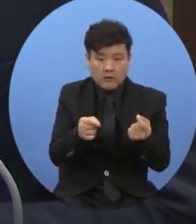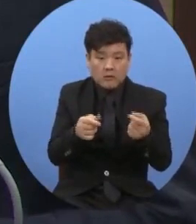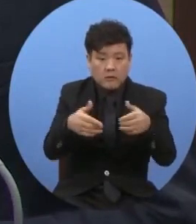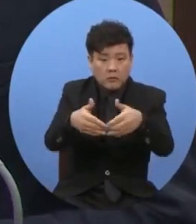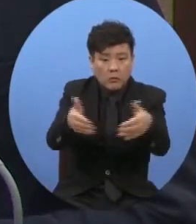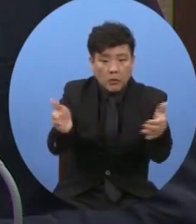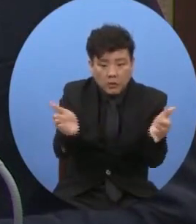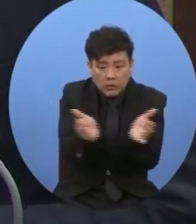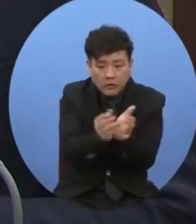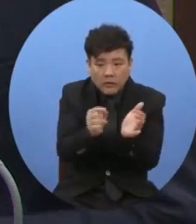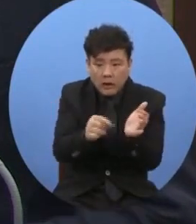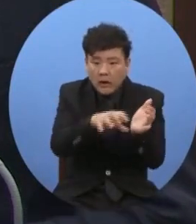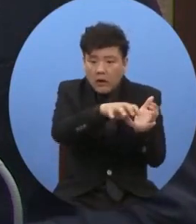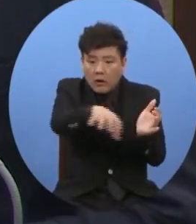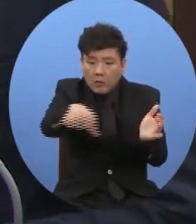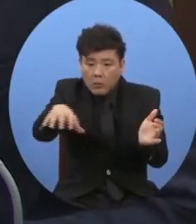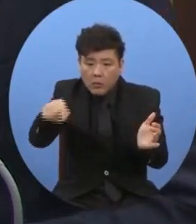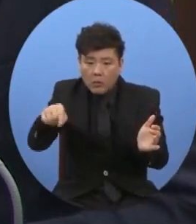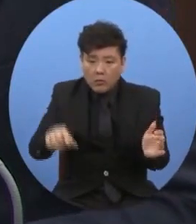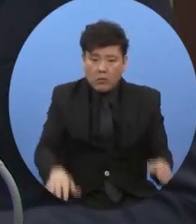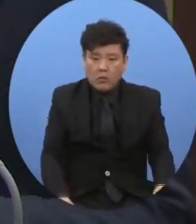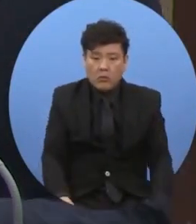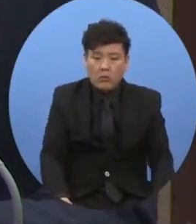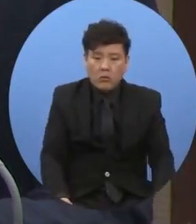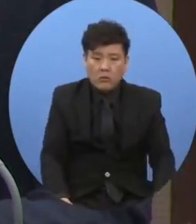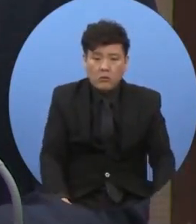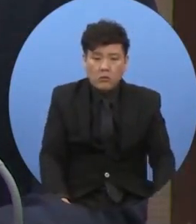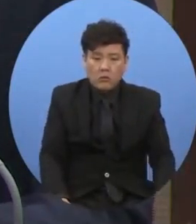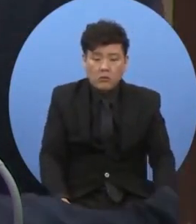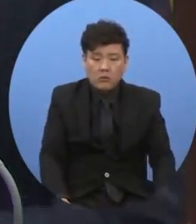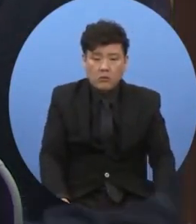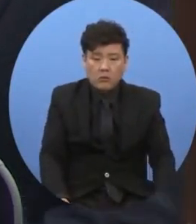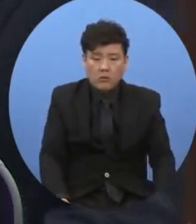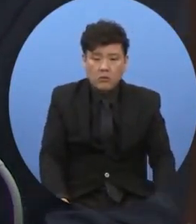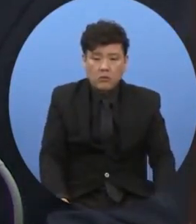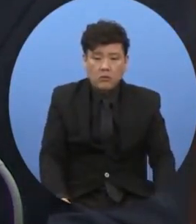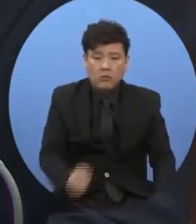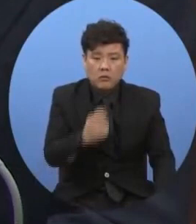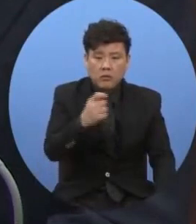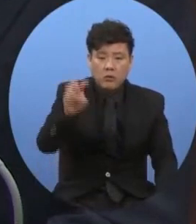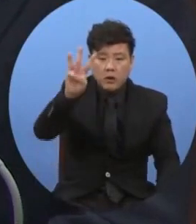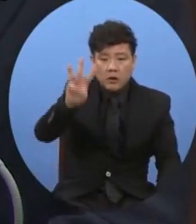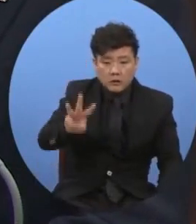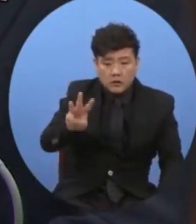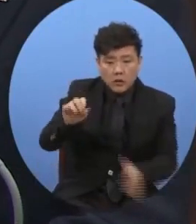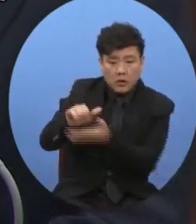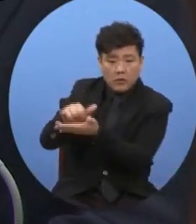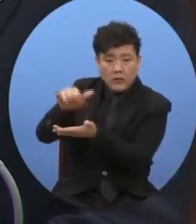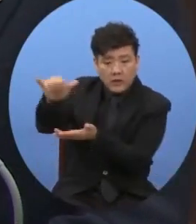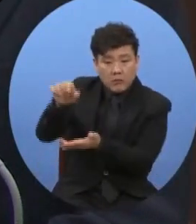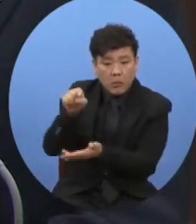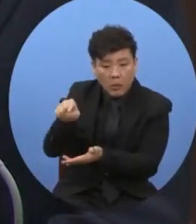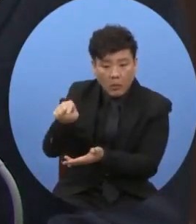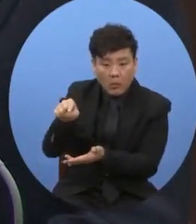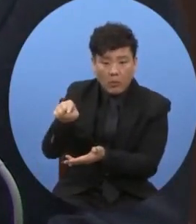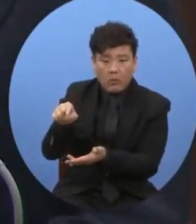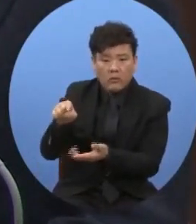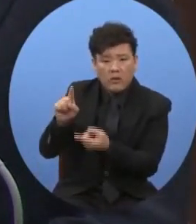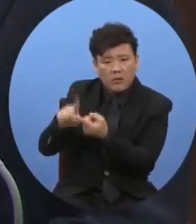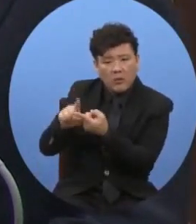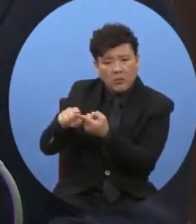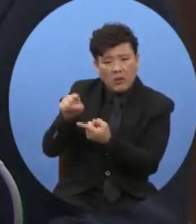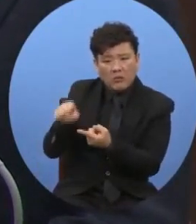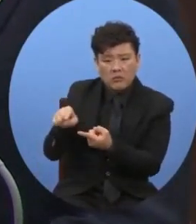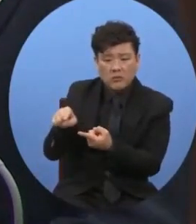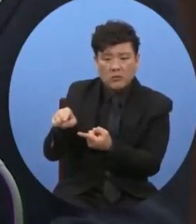지금 맺고 계시잖아요. 뭐 이제 군포라든지 뭐 이제 과천, 김포 이렇게 협약되고 있는데, 이거 약간 일방통행으로 느껴지지